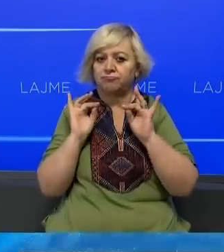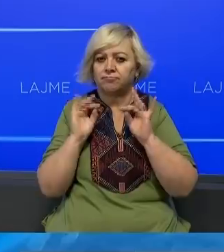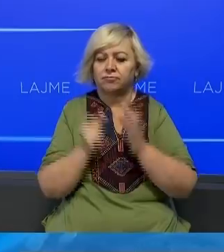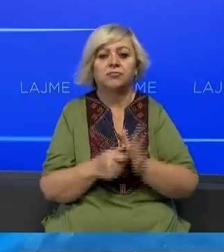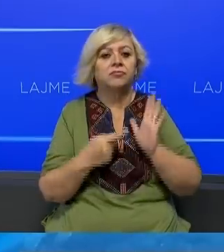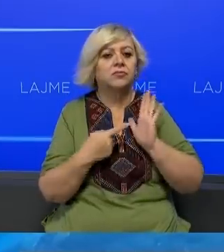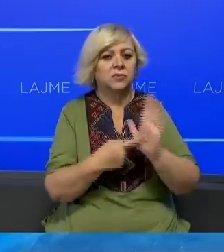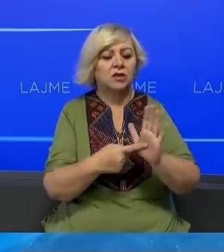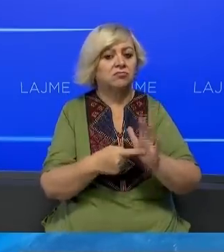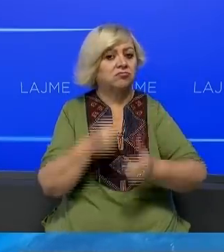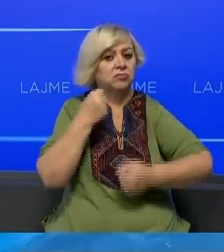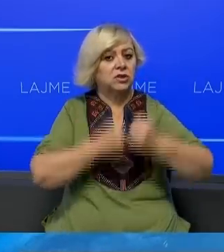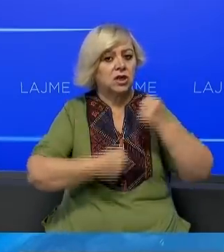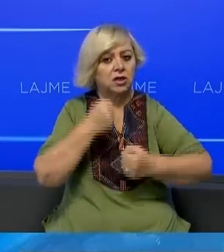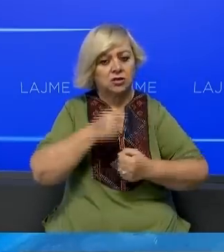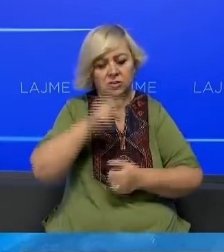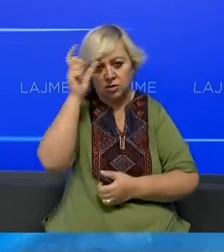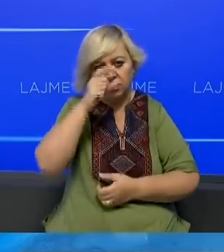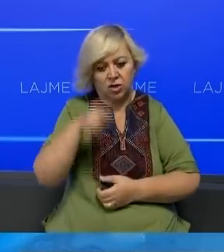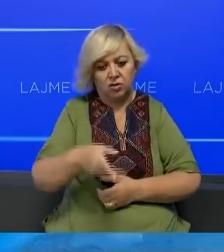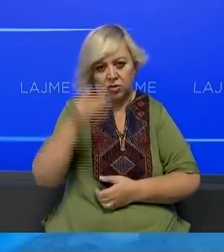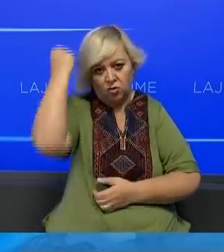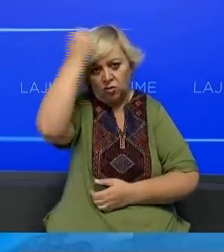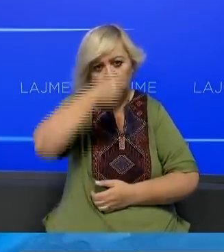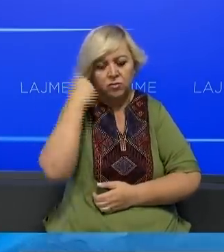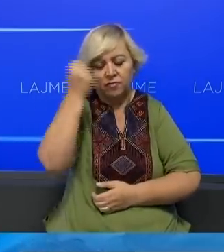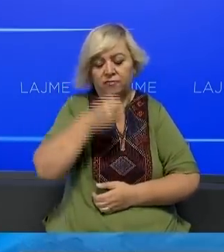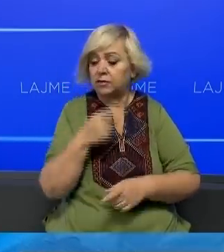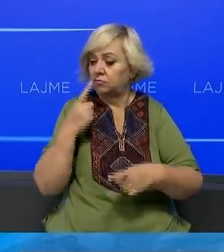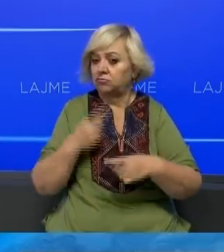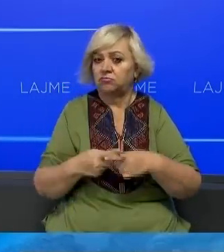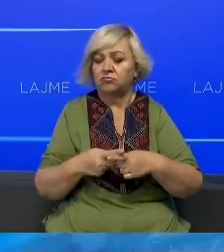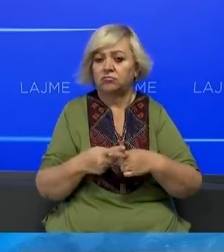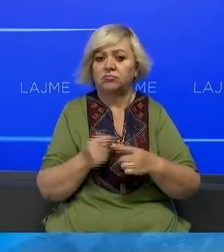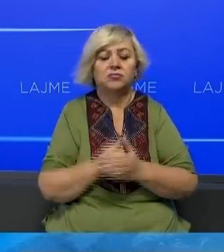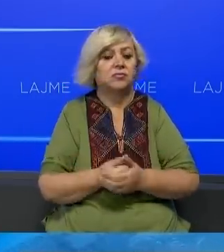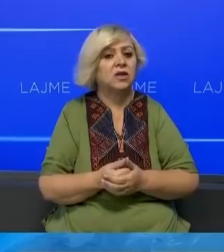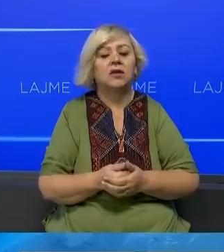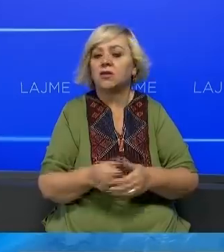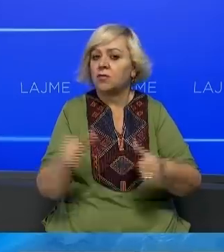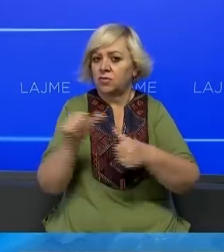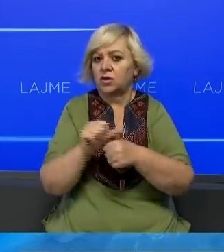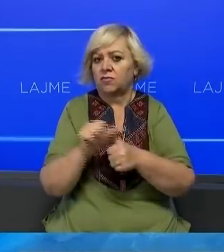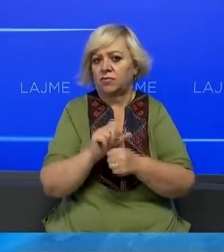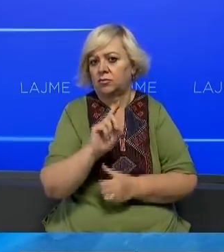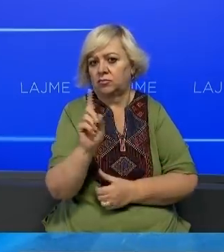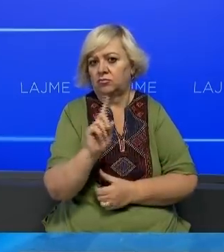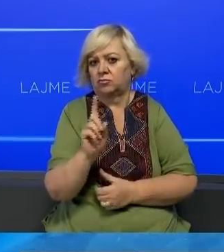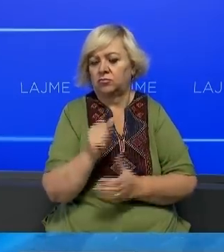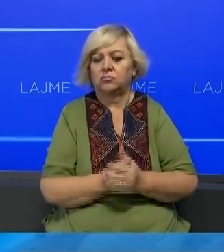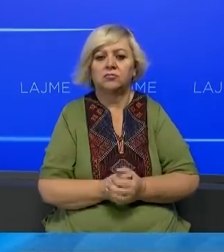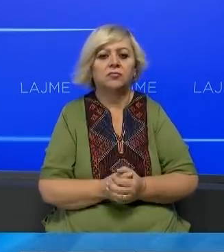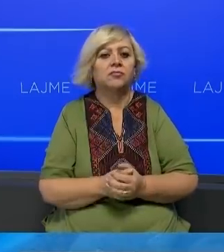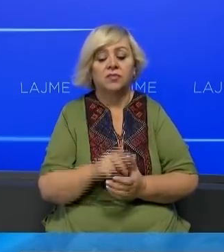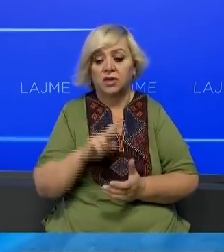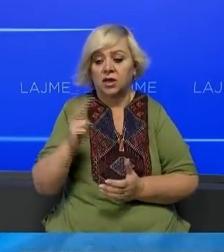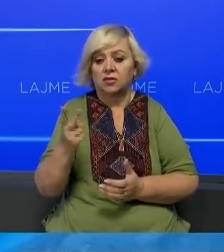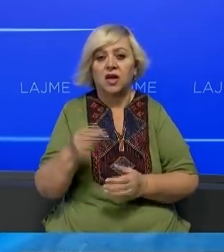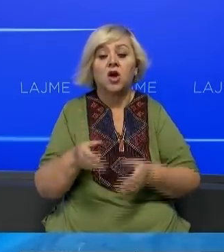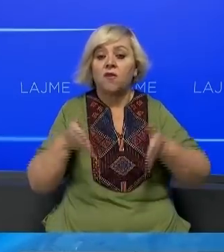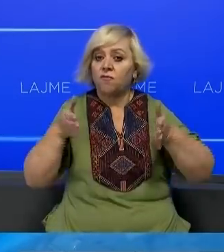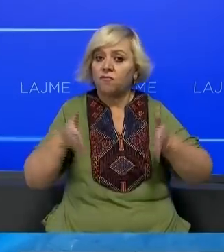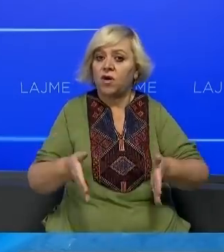e gjenocidit që ka kryer Serbia në Kosovë. Ai tha se e vërteta nuk mund të gropohet e mbulohet në varreza masive, dhe se këto